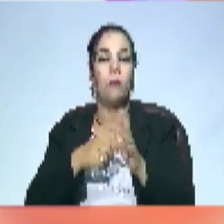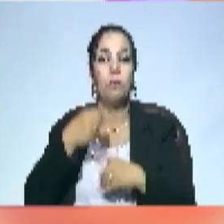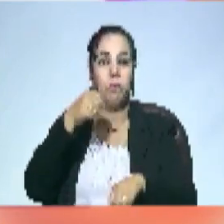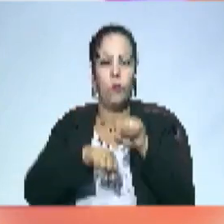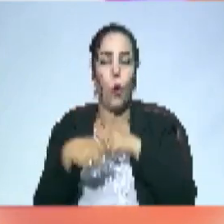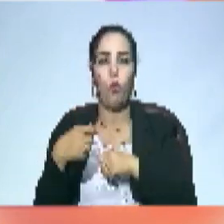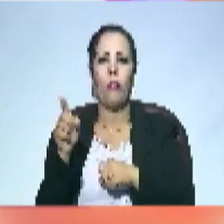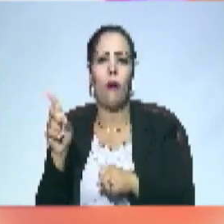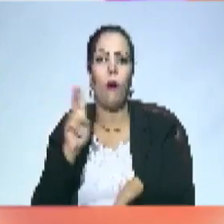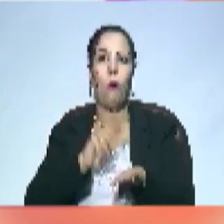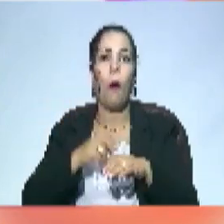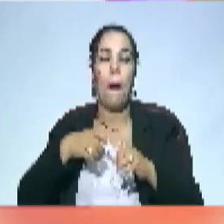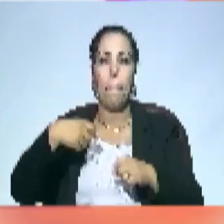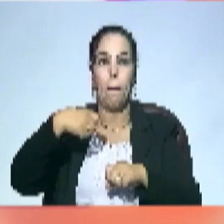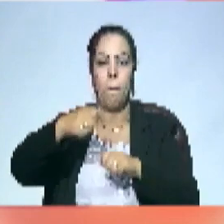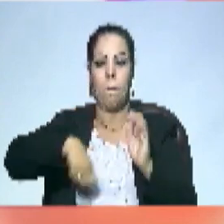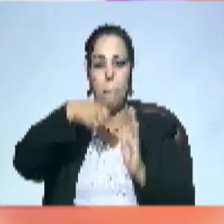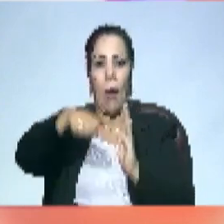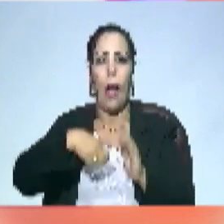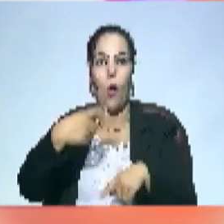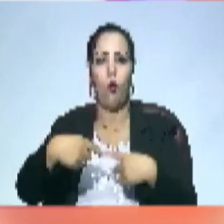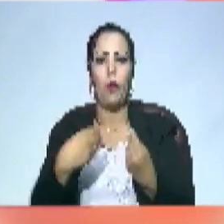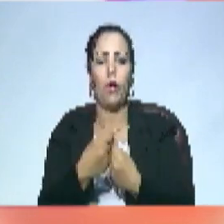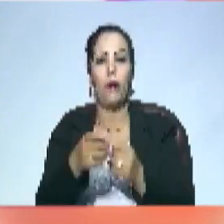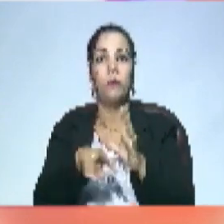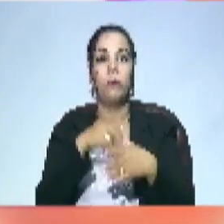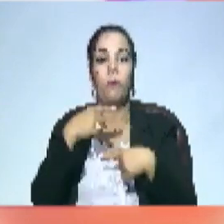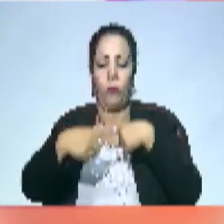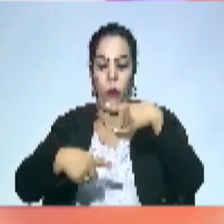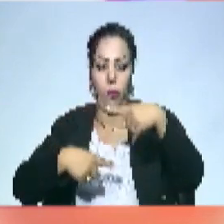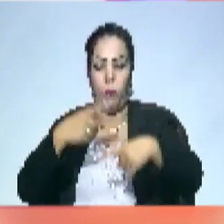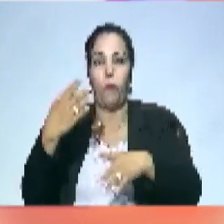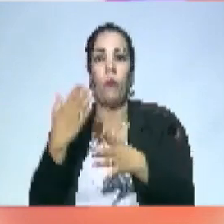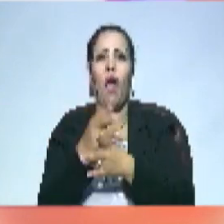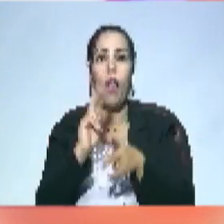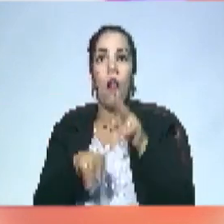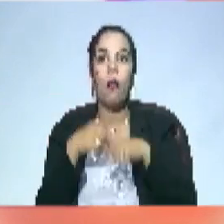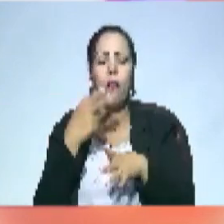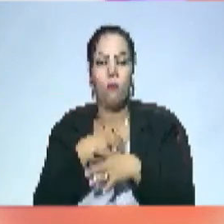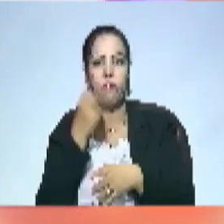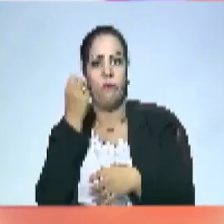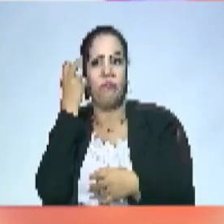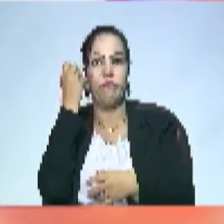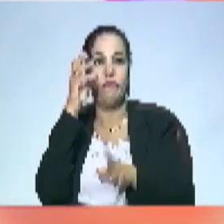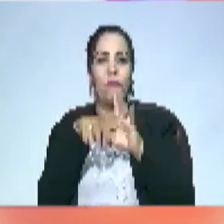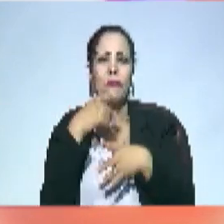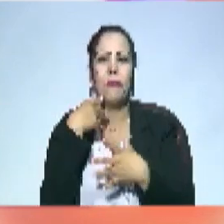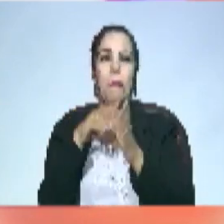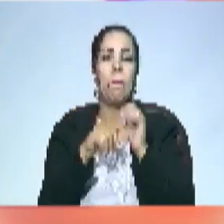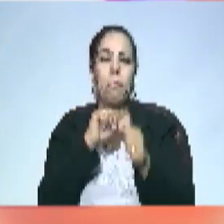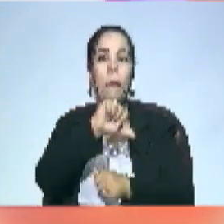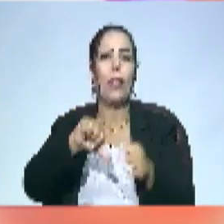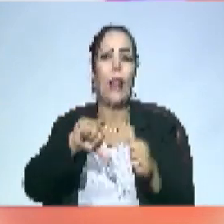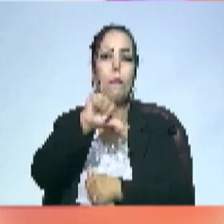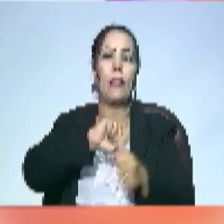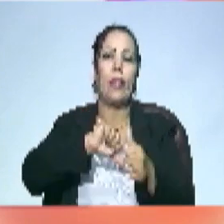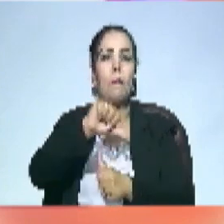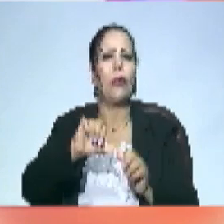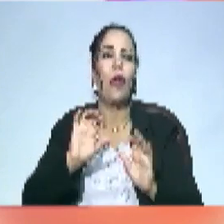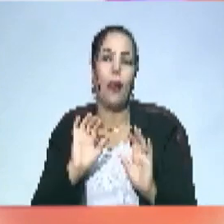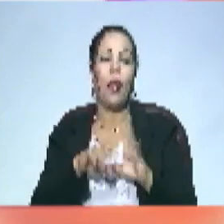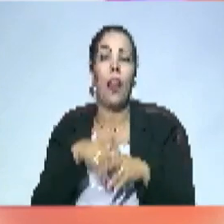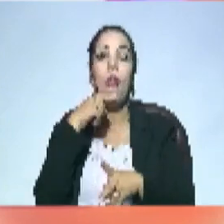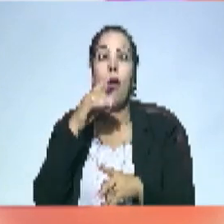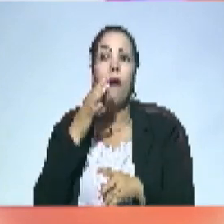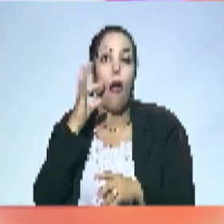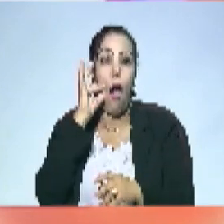ليه بتتحط فيها. أي حاجة تانية غير اللي أنا بقولها دي تأليف وحاجات بتبقى بدايل. الكانيلوني